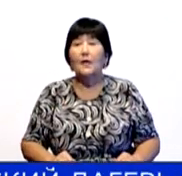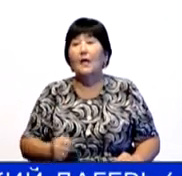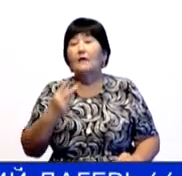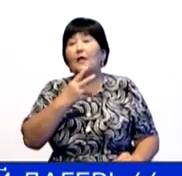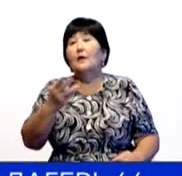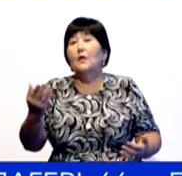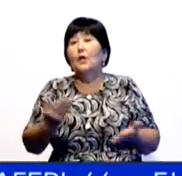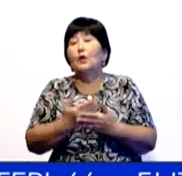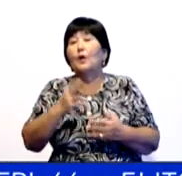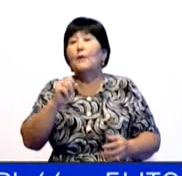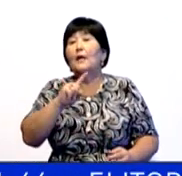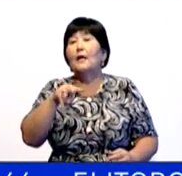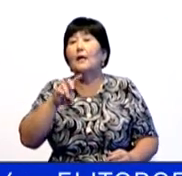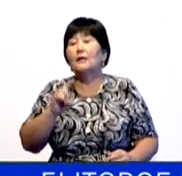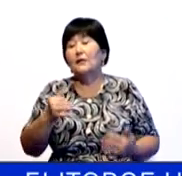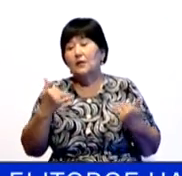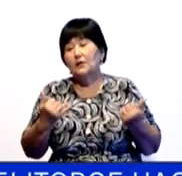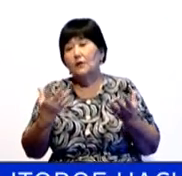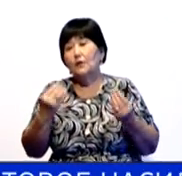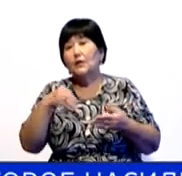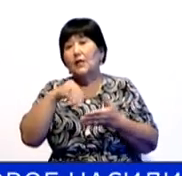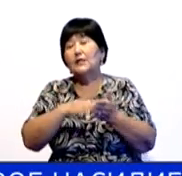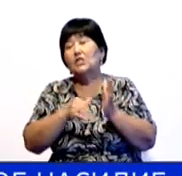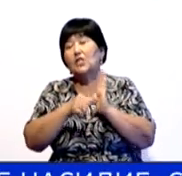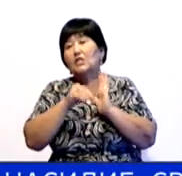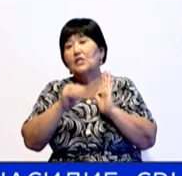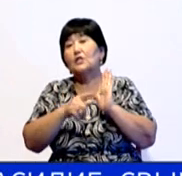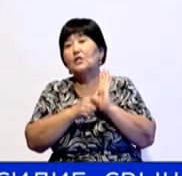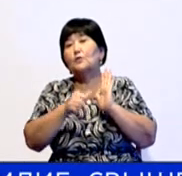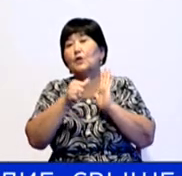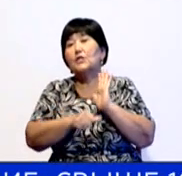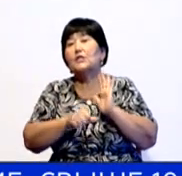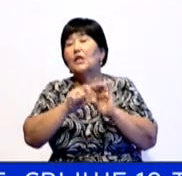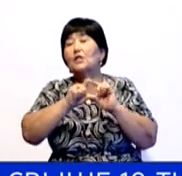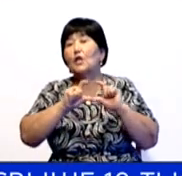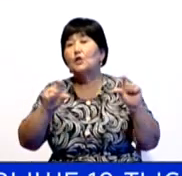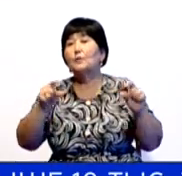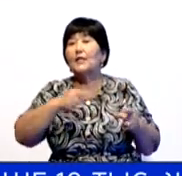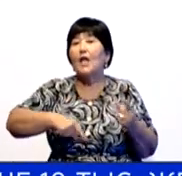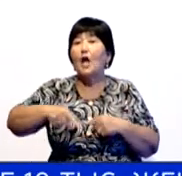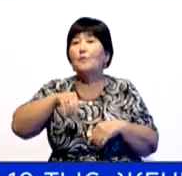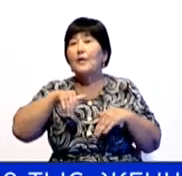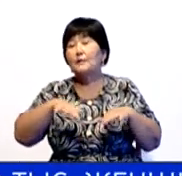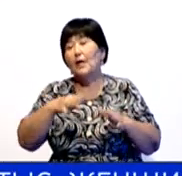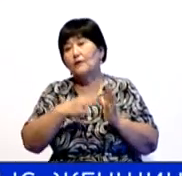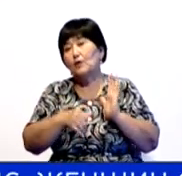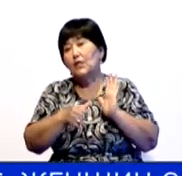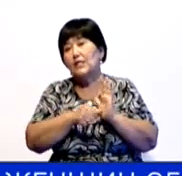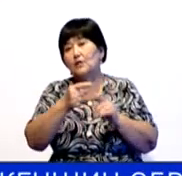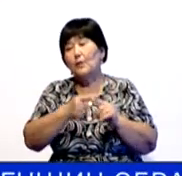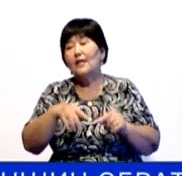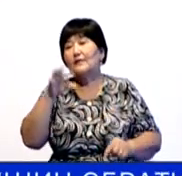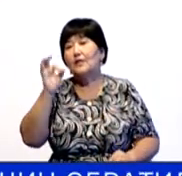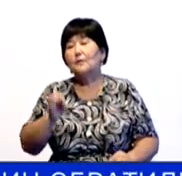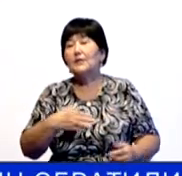Вы смотрите новости. В Казалинском районе на сегодня зарегистрировано 6760 субъектов предпринимательства.